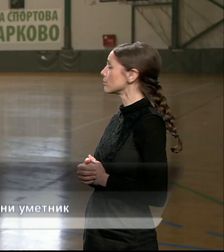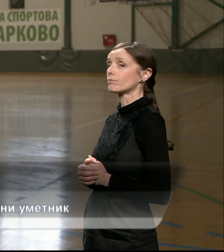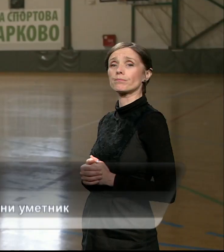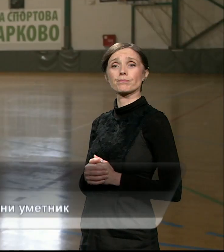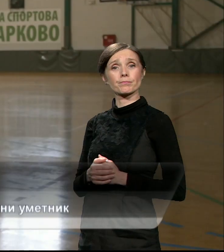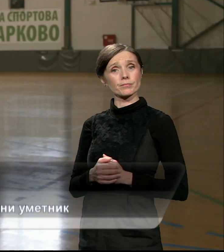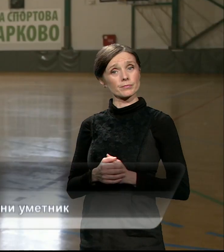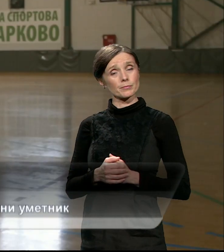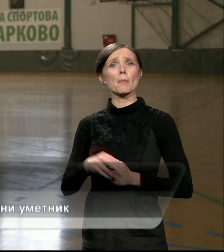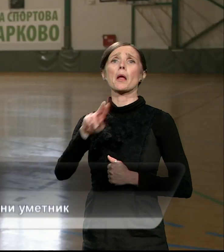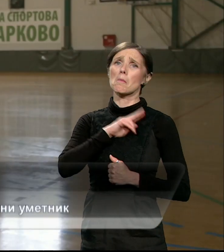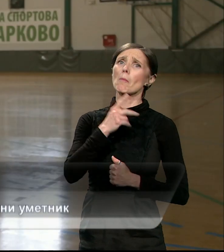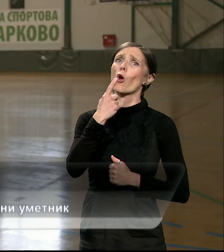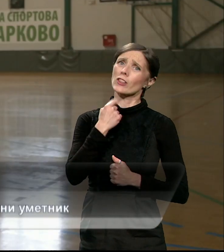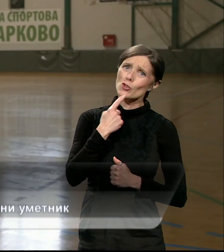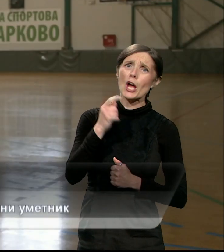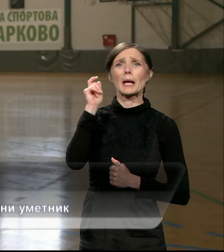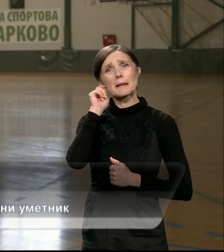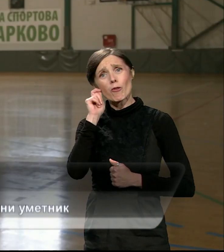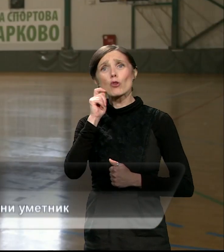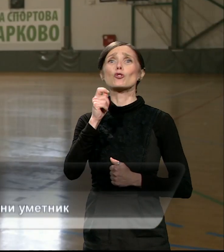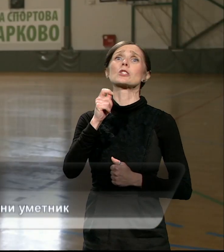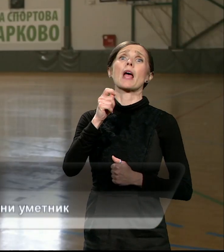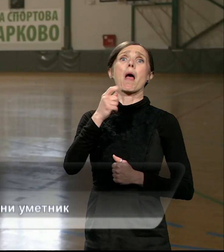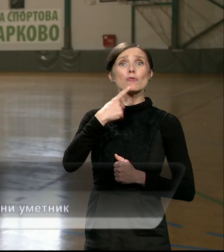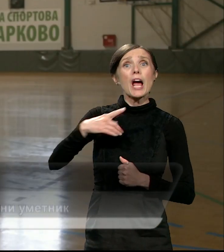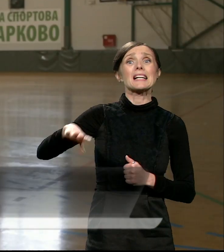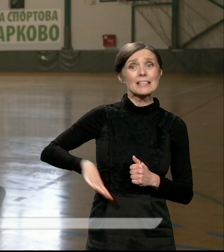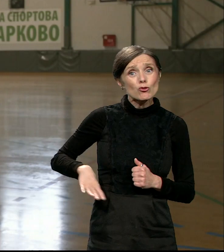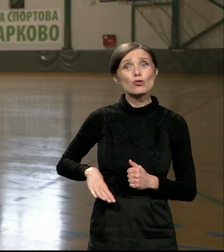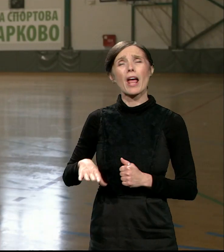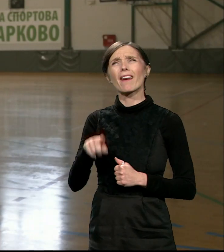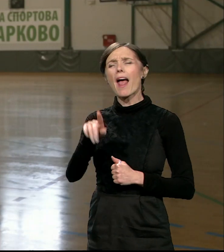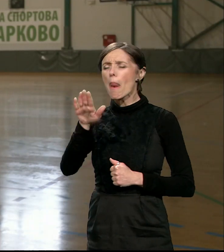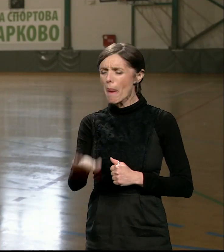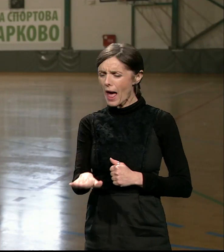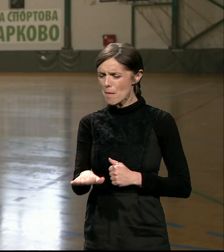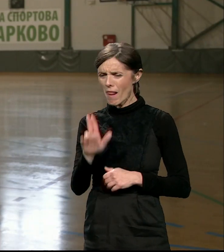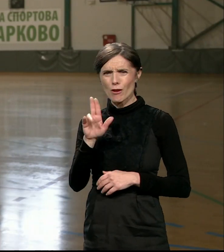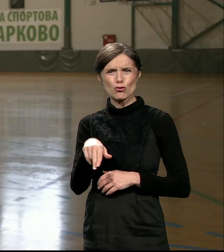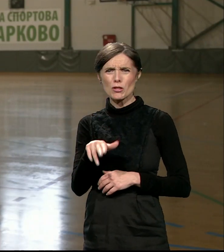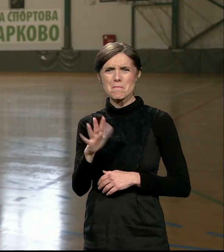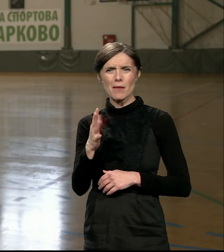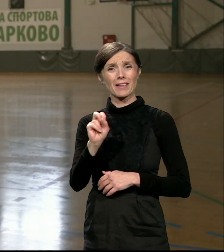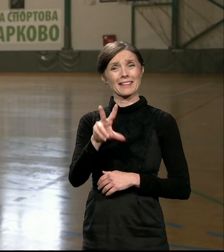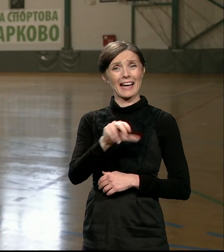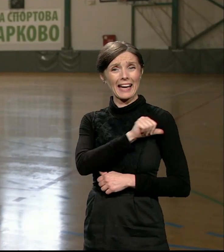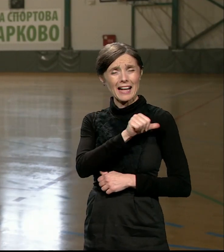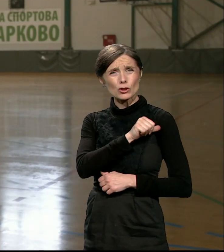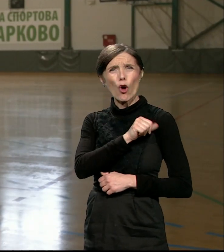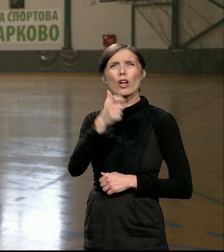Imamo i dečake i devojčice i žene i muškarce. Dakle, najmlađi član ima 13 godina,